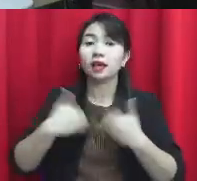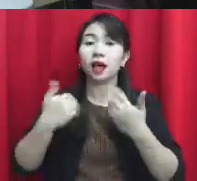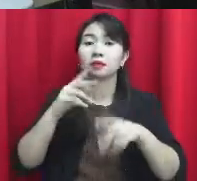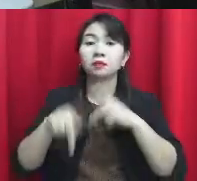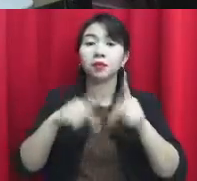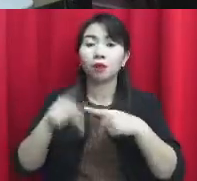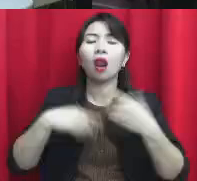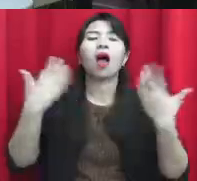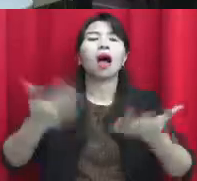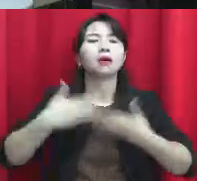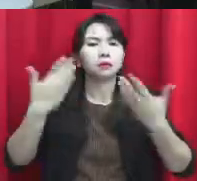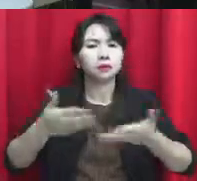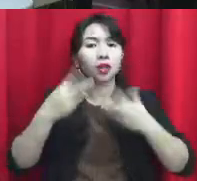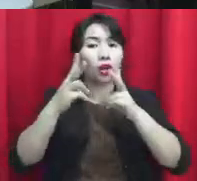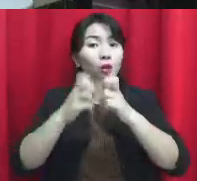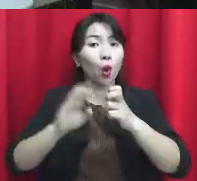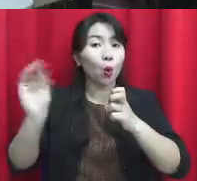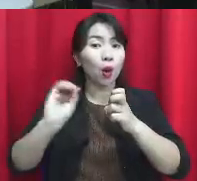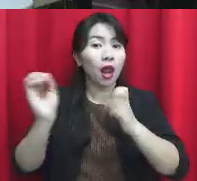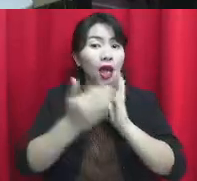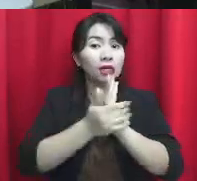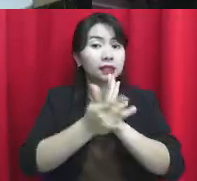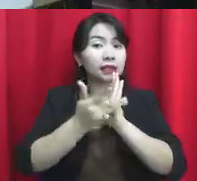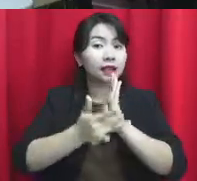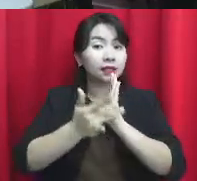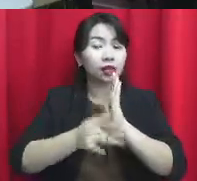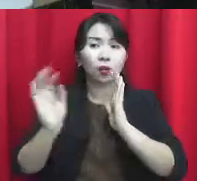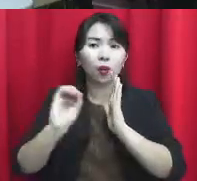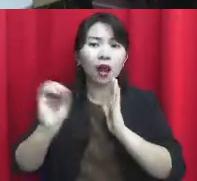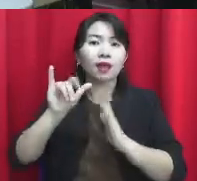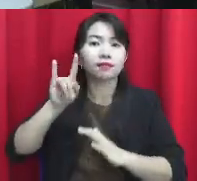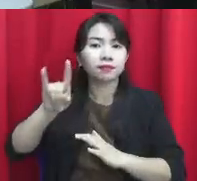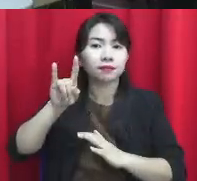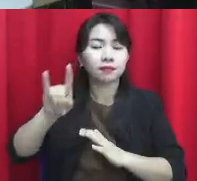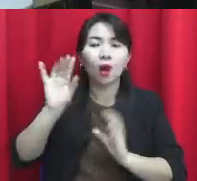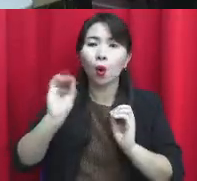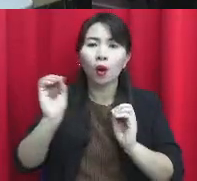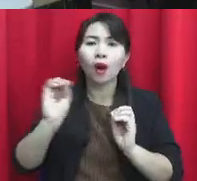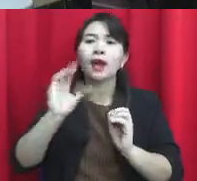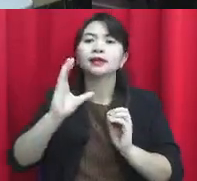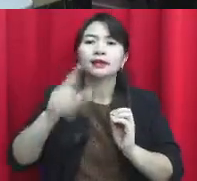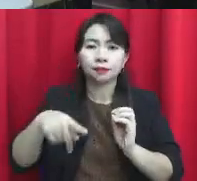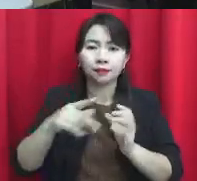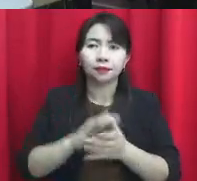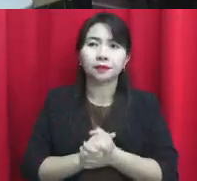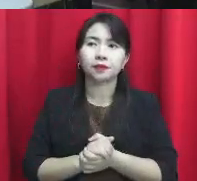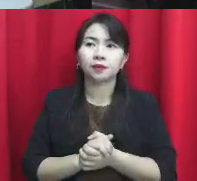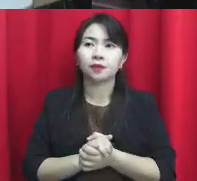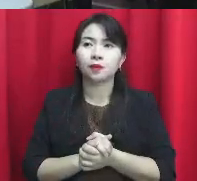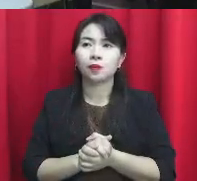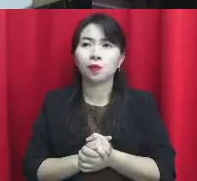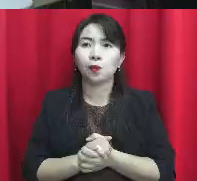weeks ' ba Masaya ang buhay kaya kahit walang social media eh Sabi ko nga nagulat nga ako n